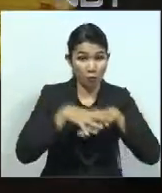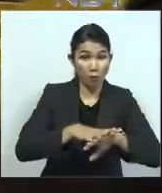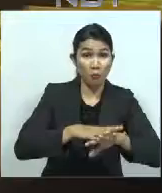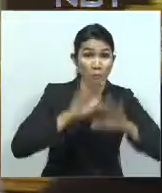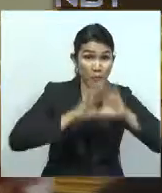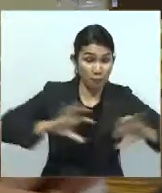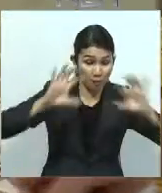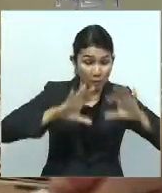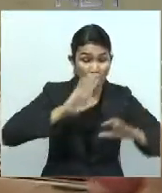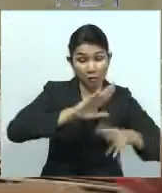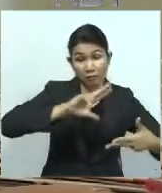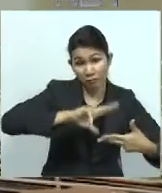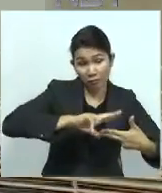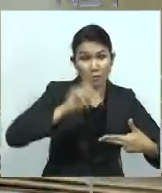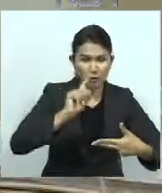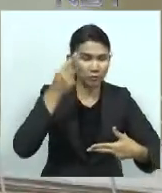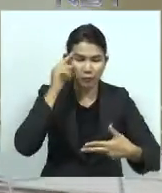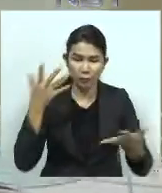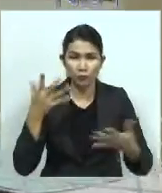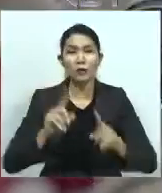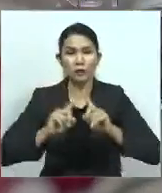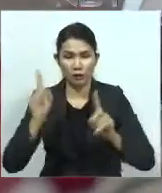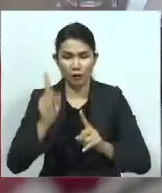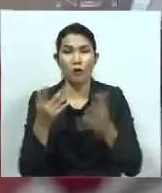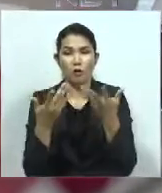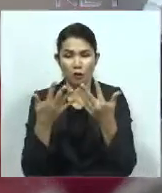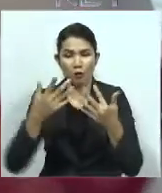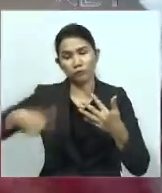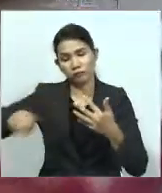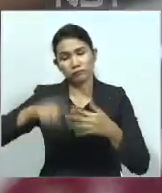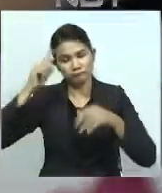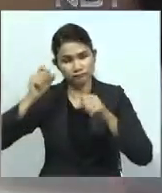รรคพลังประชารัฐหรือไม่โดยบอกแค่ว่าต้องรอมติของพรรคก่อน